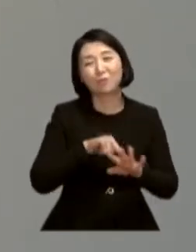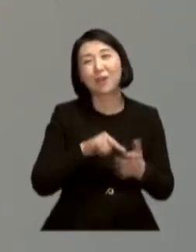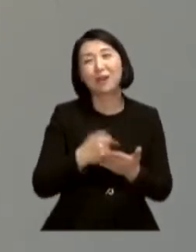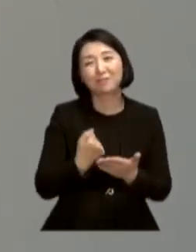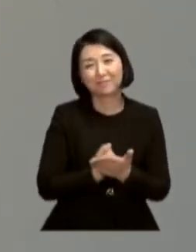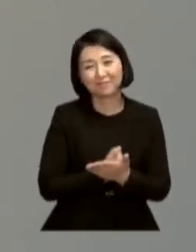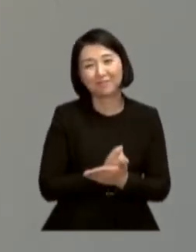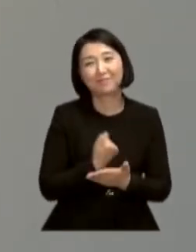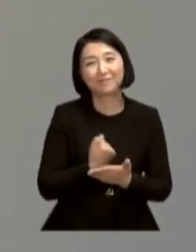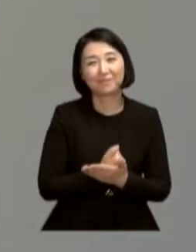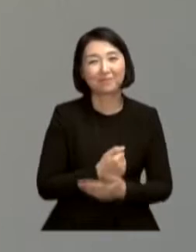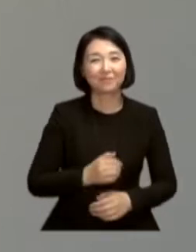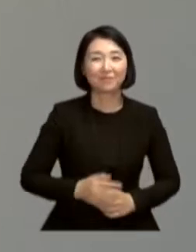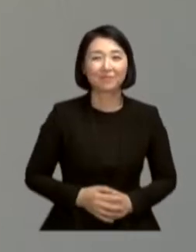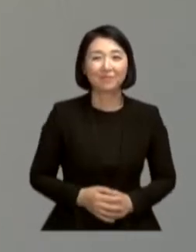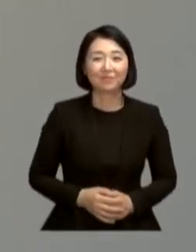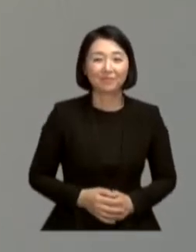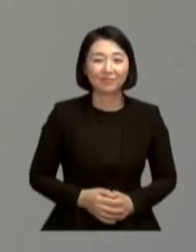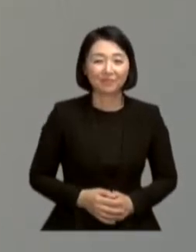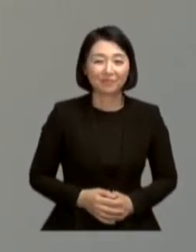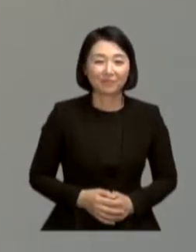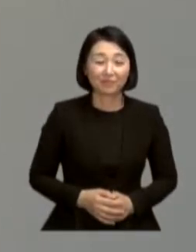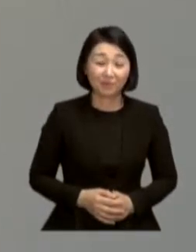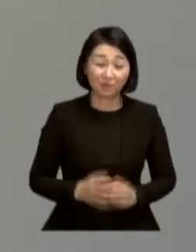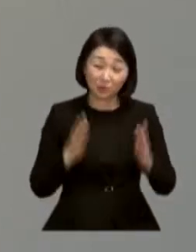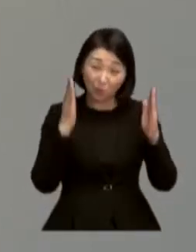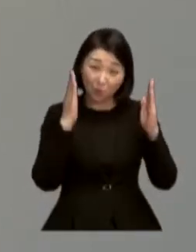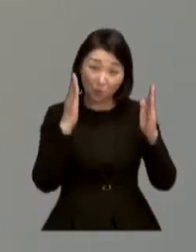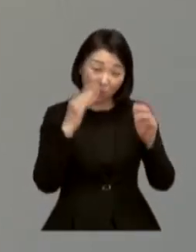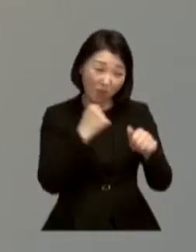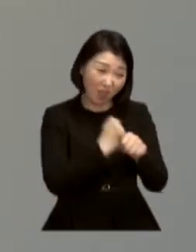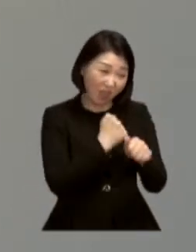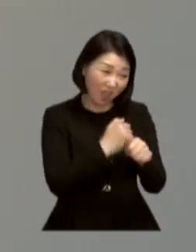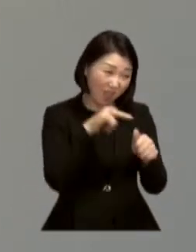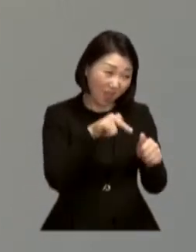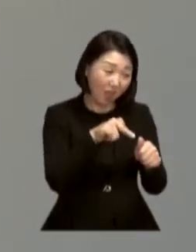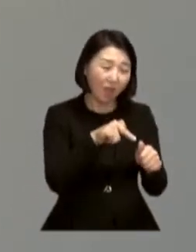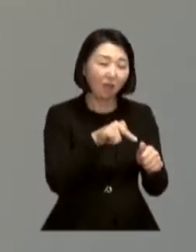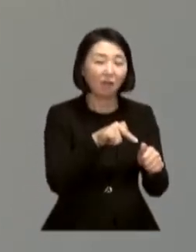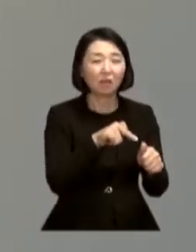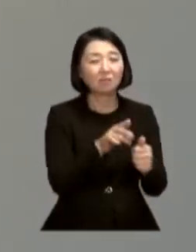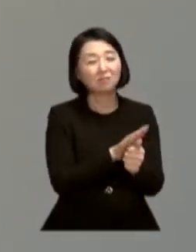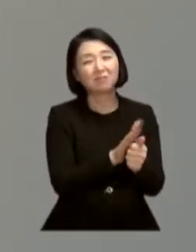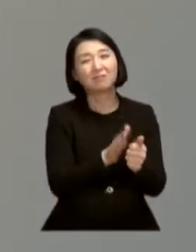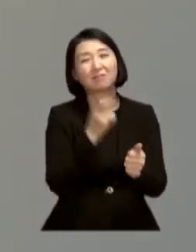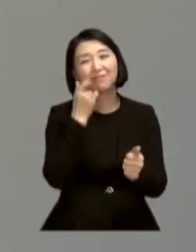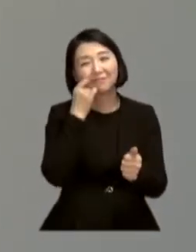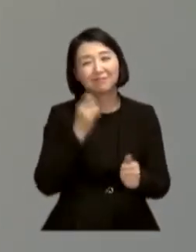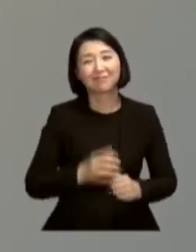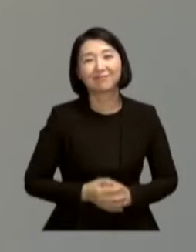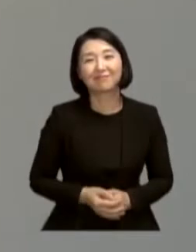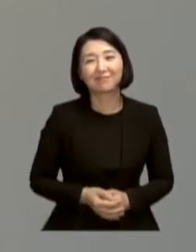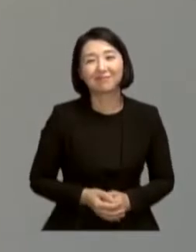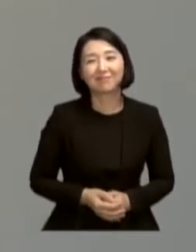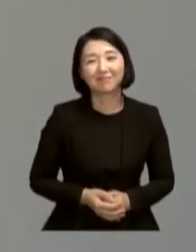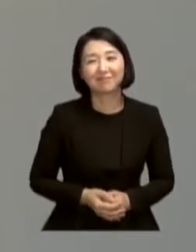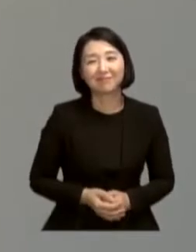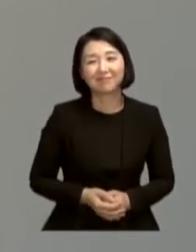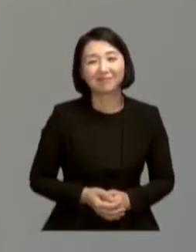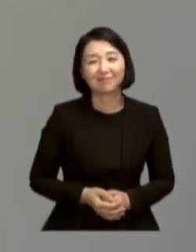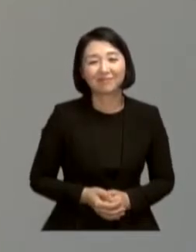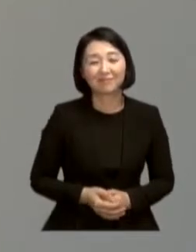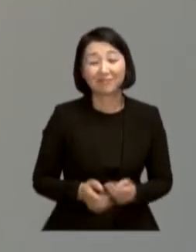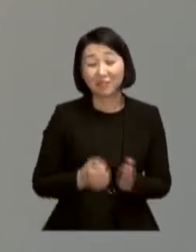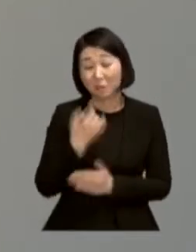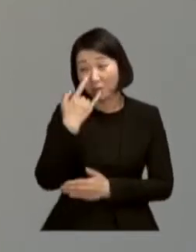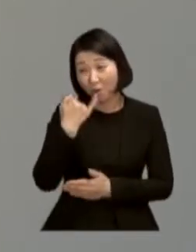가장 가슴 아프고 그리고 뭐 여러 가지 공부를 시켜줄 수 있는 상황도 아니기 때문에 네, 그런 게